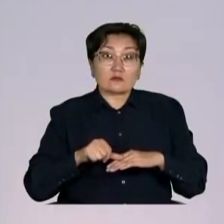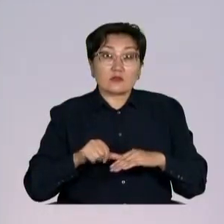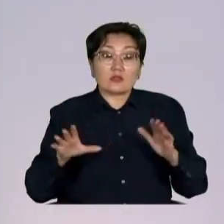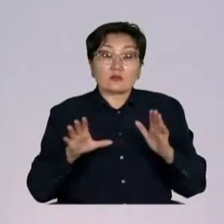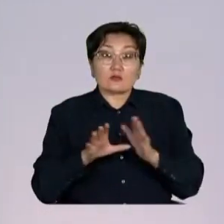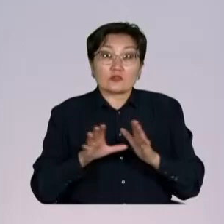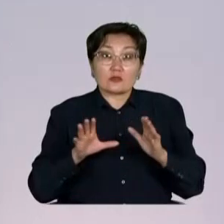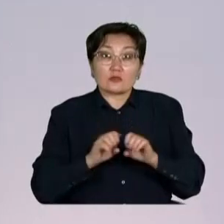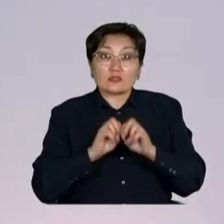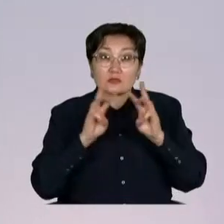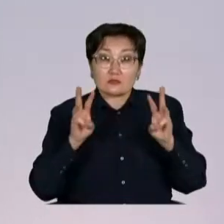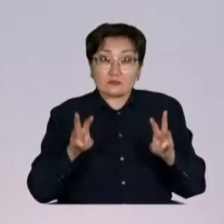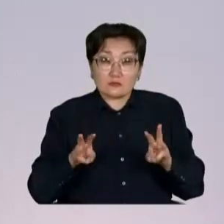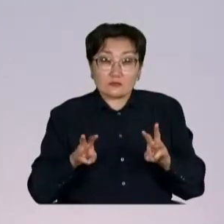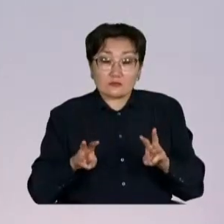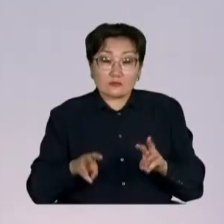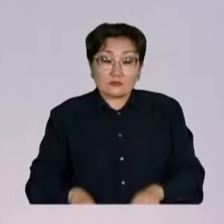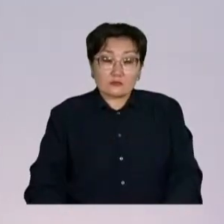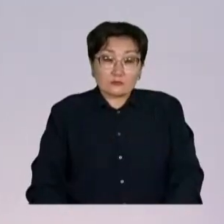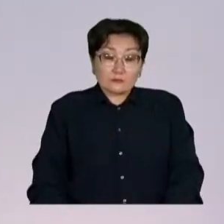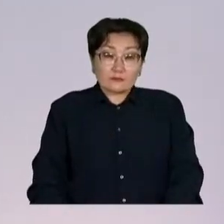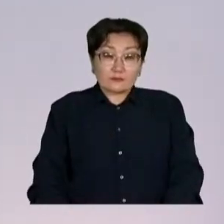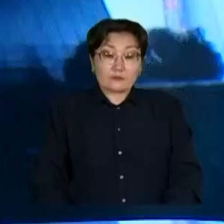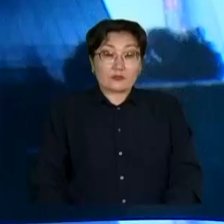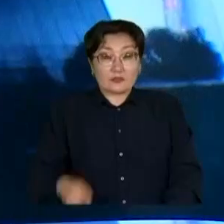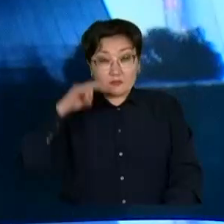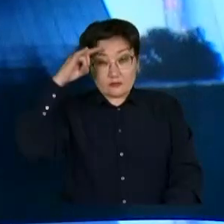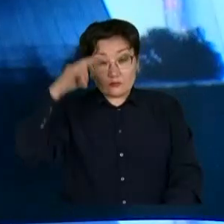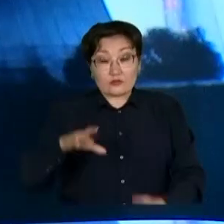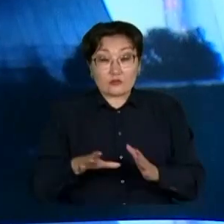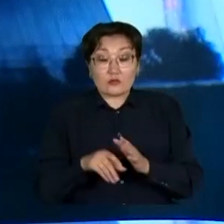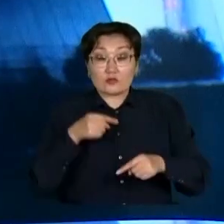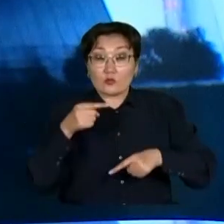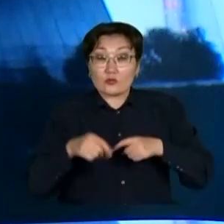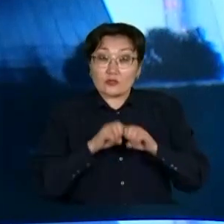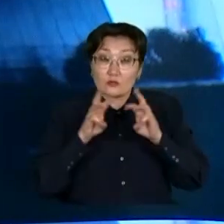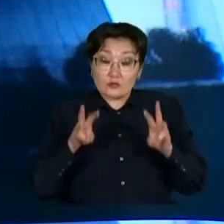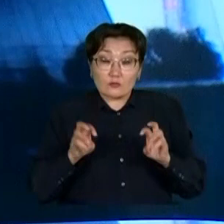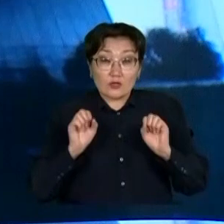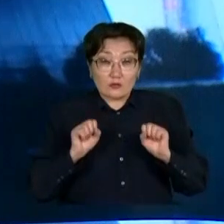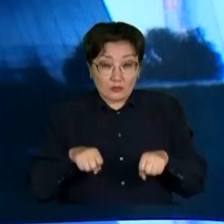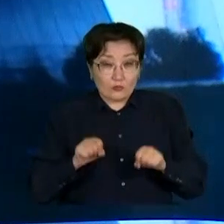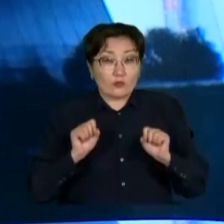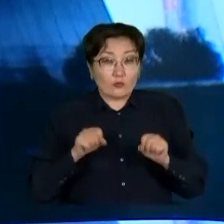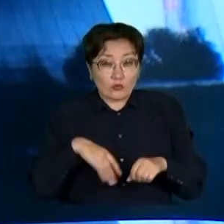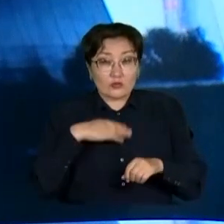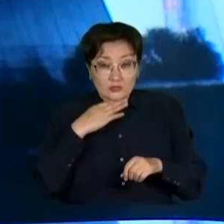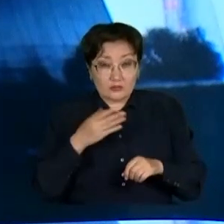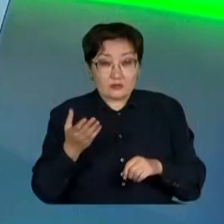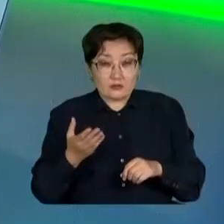электр желісіне кіретіндей қарастырылады. Яғни бүкіл Қазақстанда электр энергиясымен тұрақты түрде қамтамасыз етуге қауқары жетеді, солай